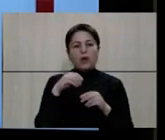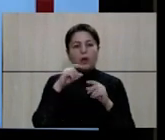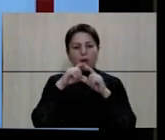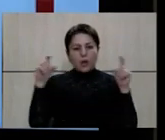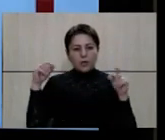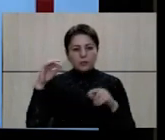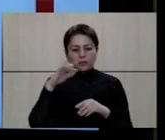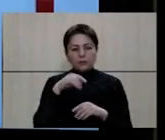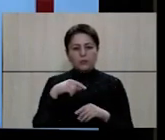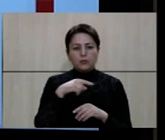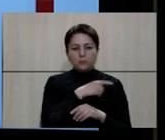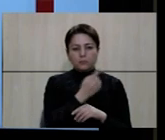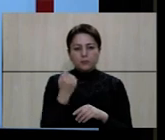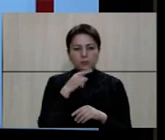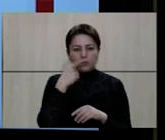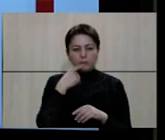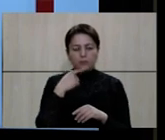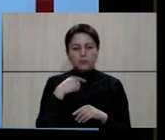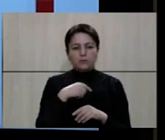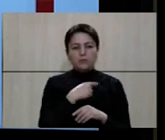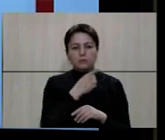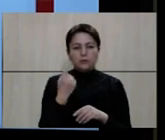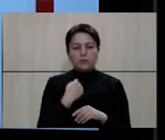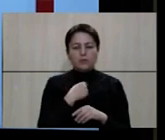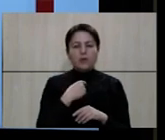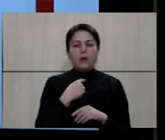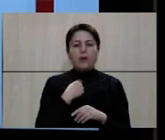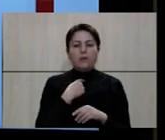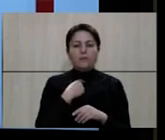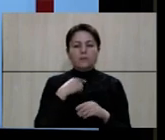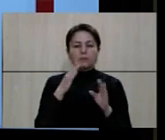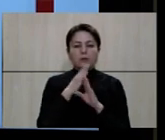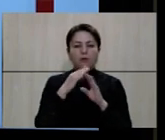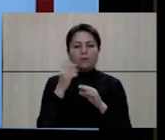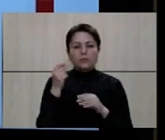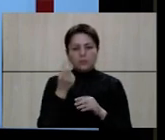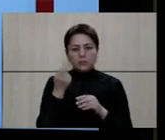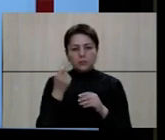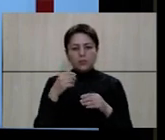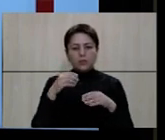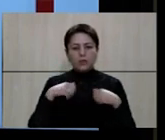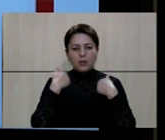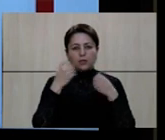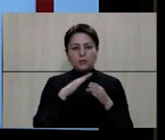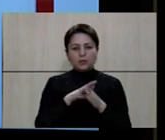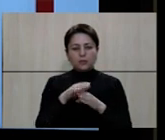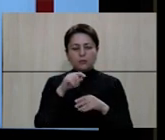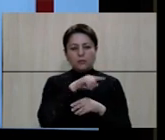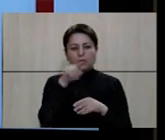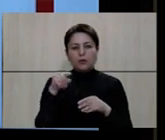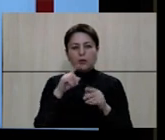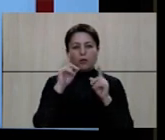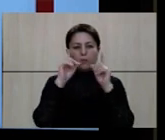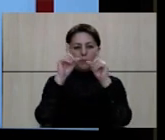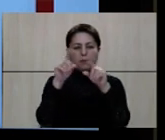biz gapirganda bizning ovozimiz havo zarrachalarini harakatga keltiradi va u tebranma harakat qilib borib